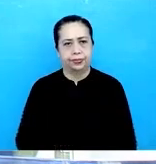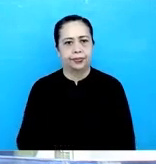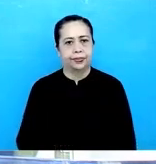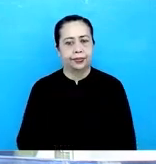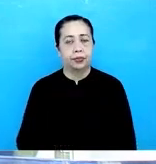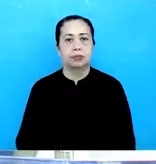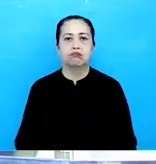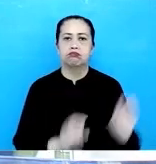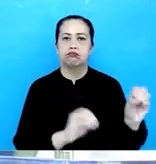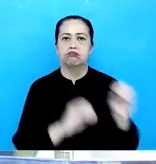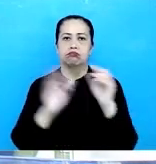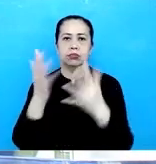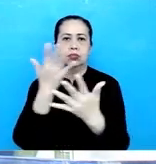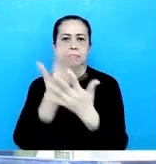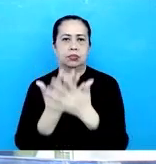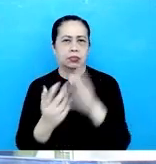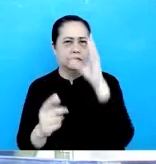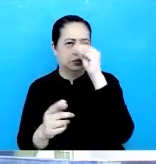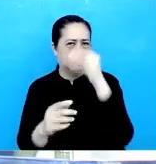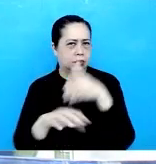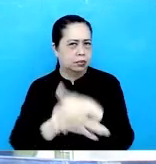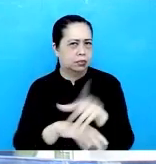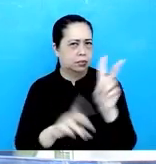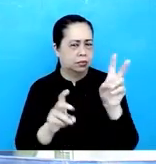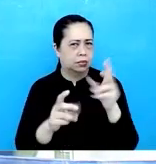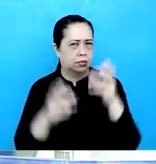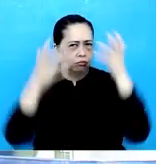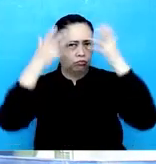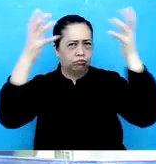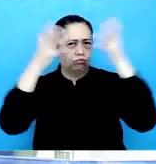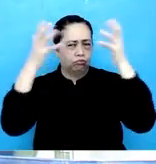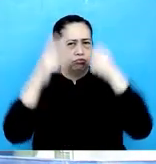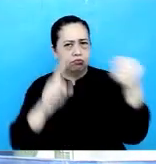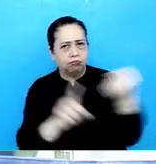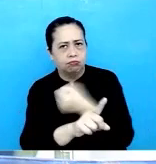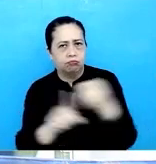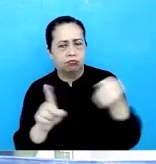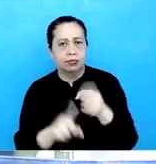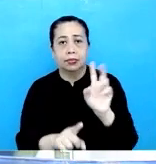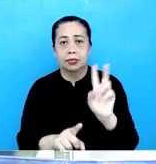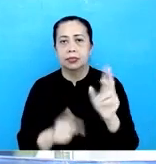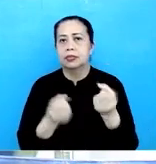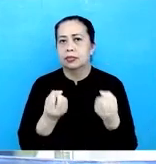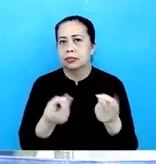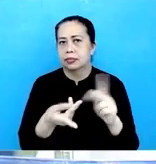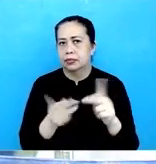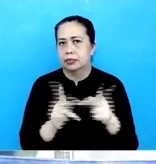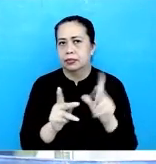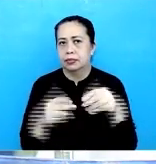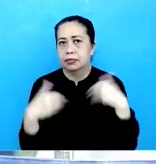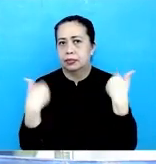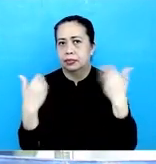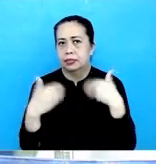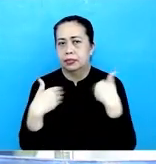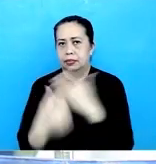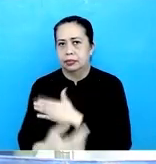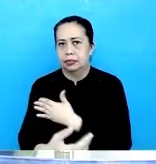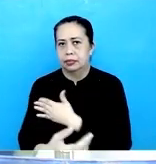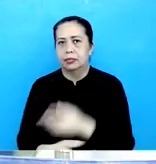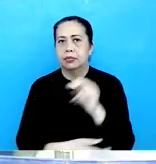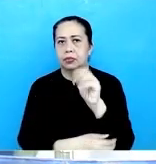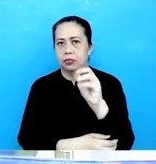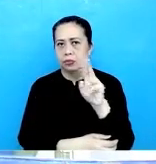Sa kulungan ng bagsak ng isang lalaki matapos umanong magwala at manakit ng kanyang ka-live-in at menor de edad na anak sa